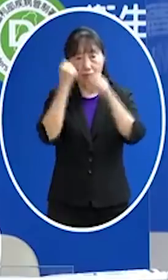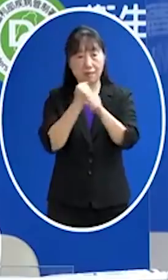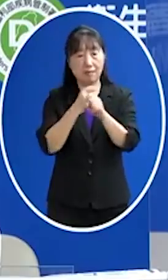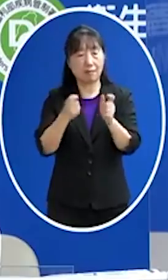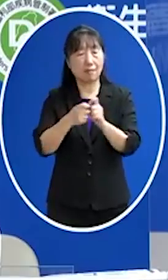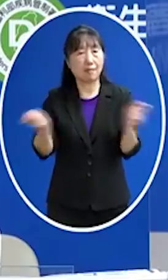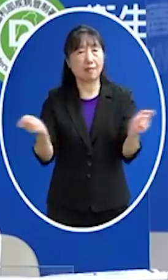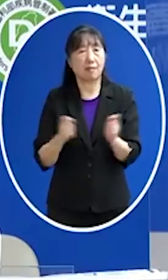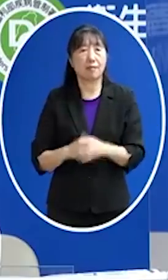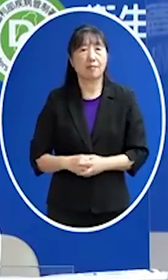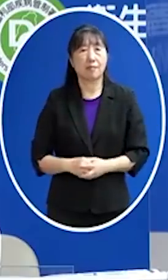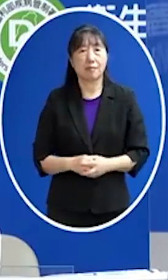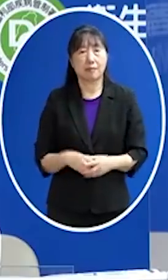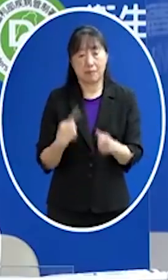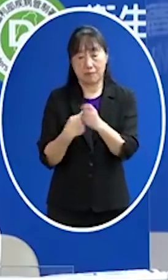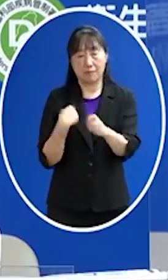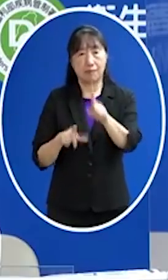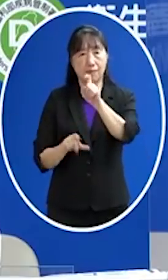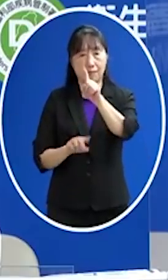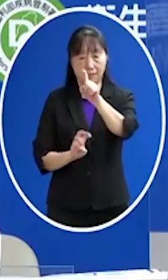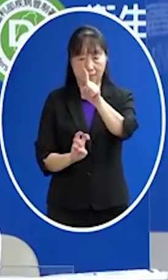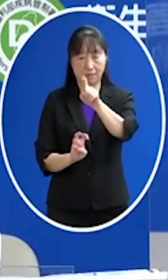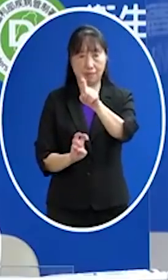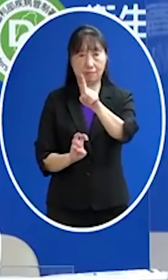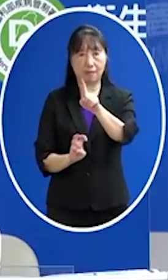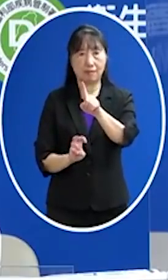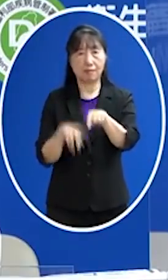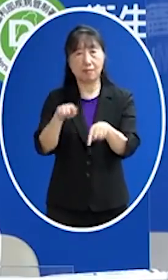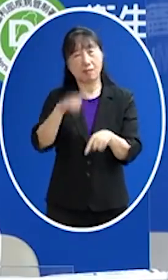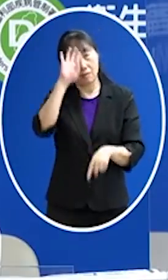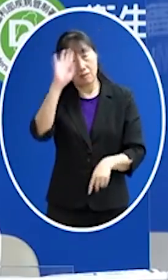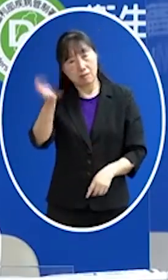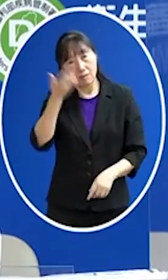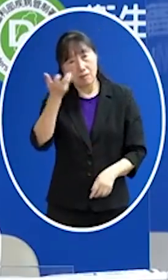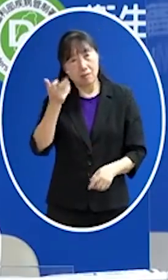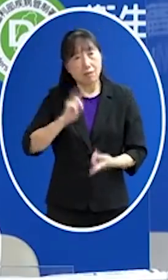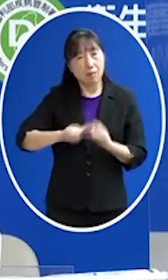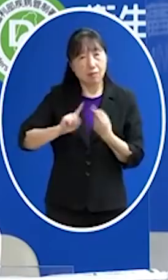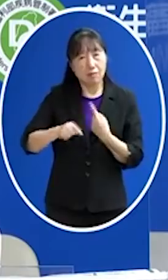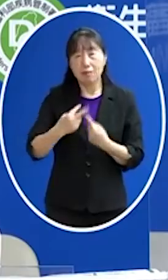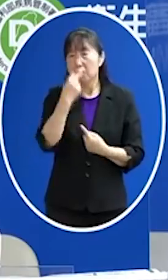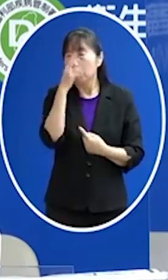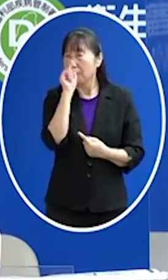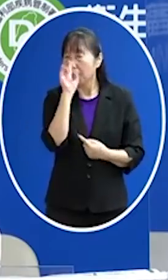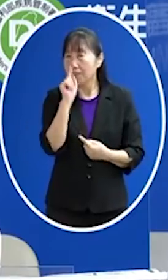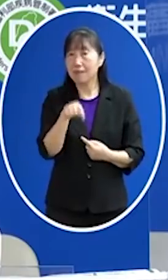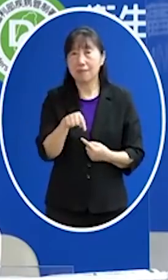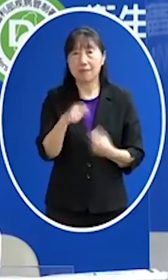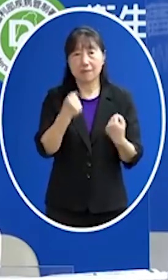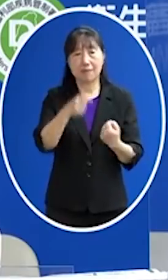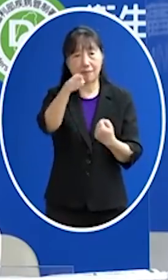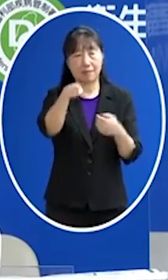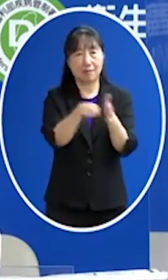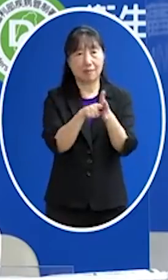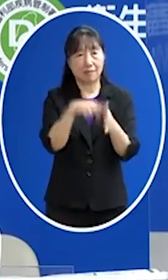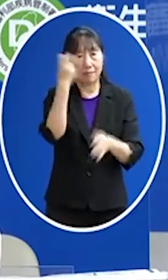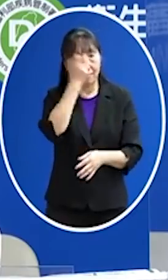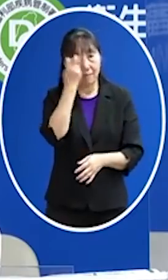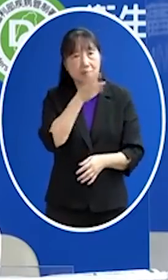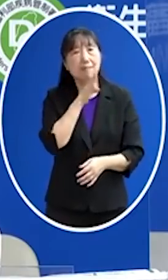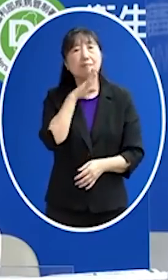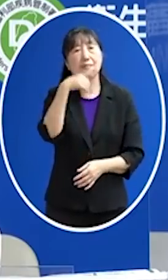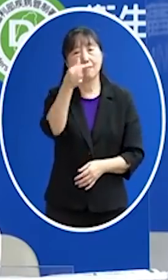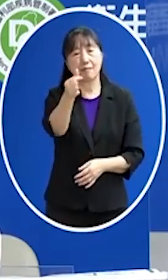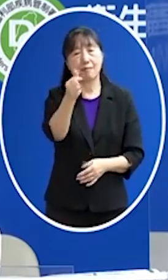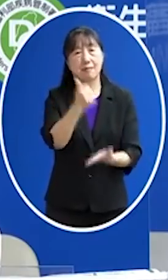作，那去年11月30日出现发烧、嗅味觉异状等症状，在当地采检是